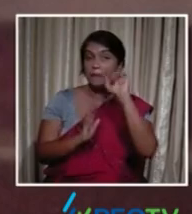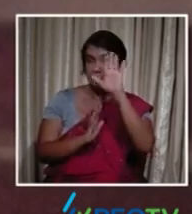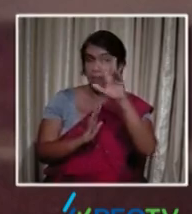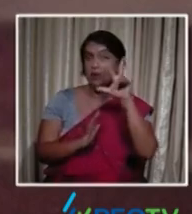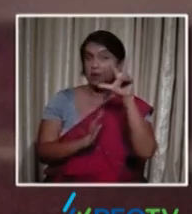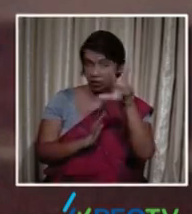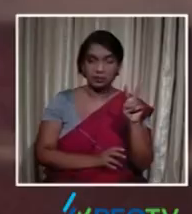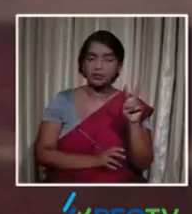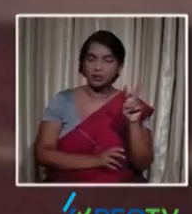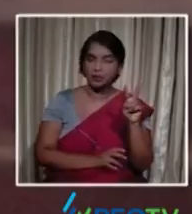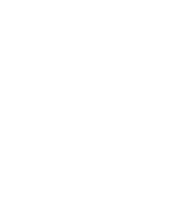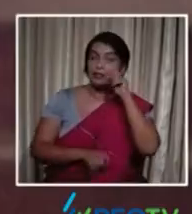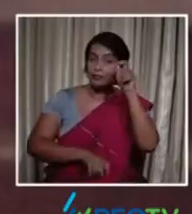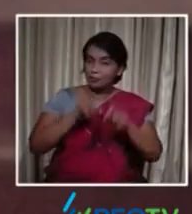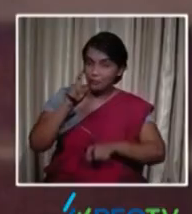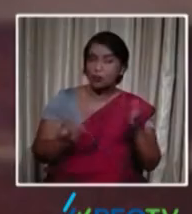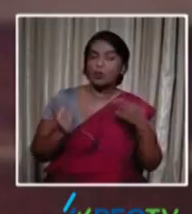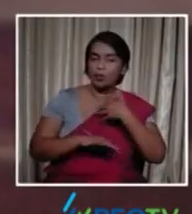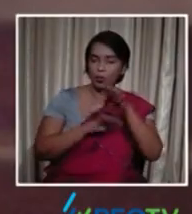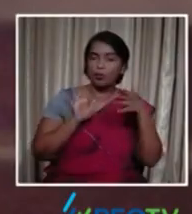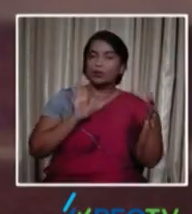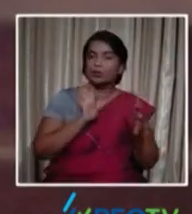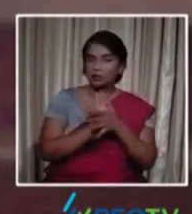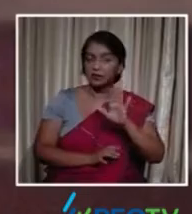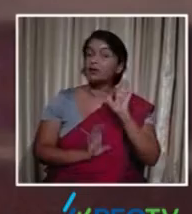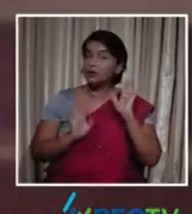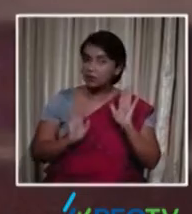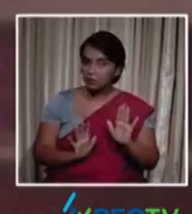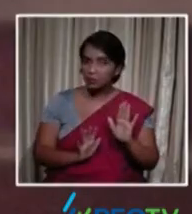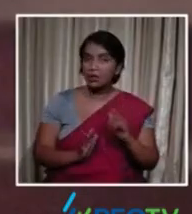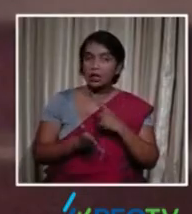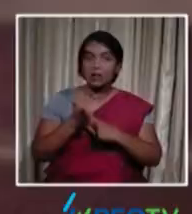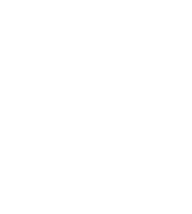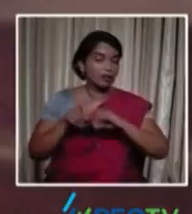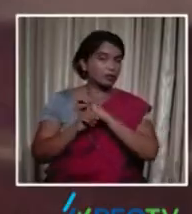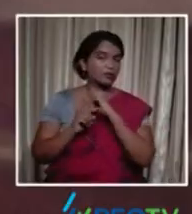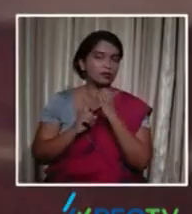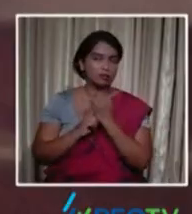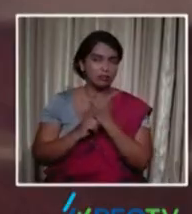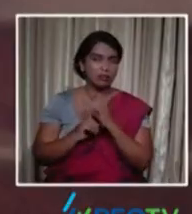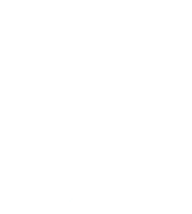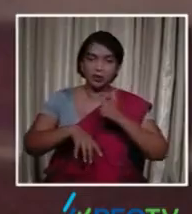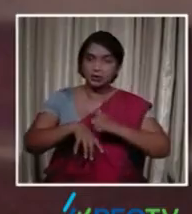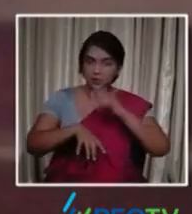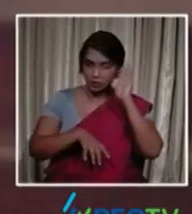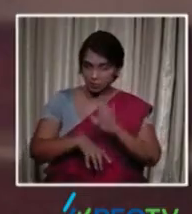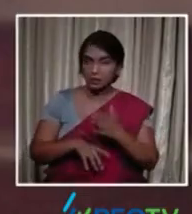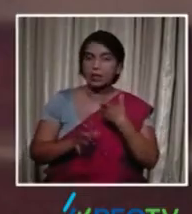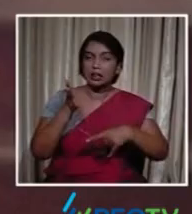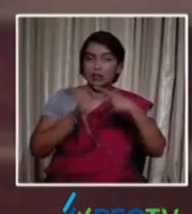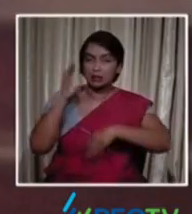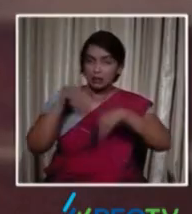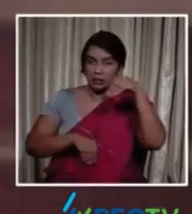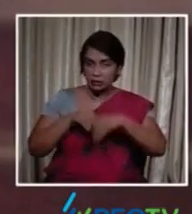58ක් ගැන කරු කතා නායකතුමනි. ජනතාවත් අපි එක්ක හිටගනී කියලා අපි විශ්වාස කරනවා. දේශපාලන සංස්කෘතිය පිළිනු වෙච්ච වෙලාවක